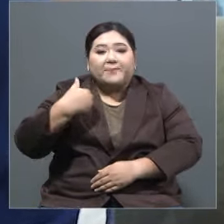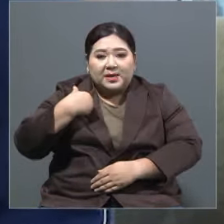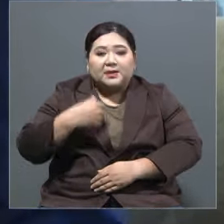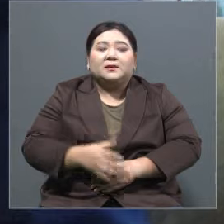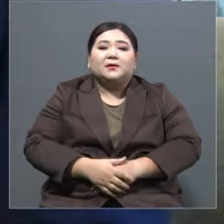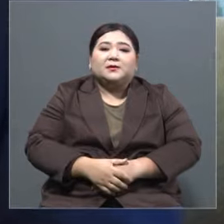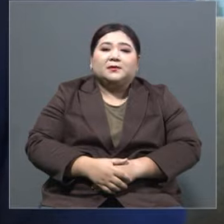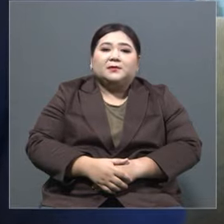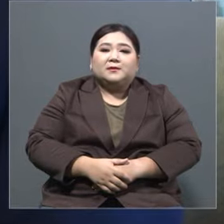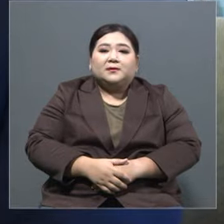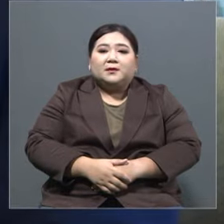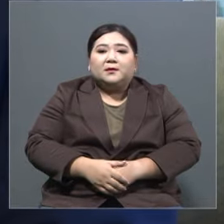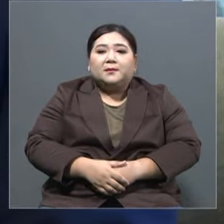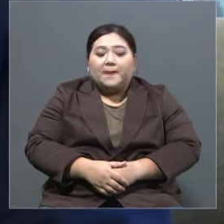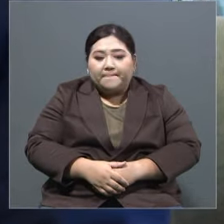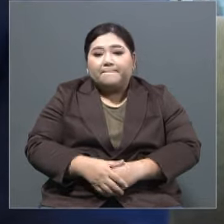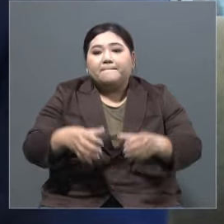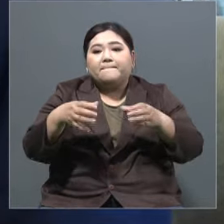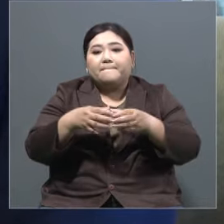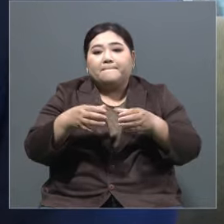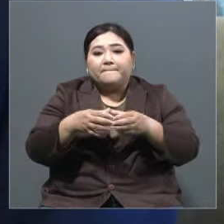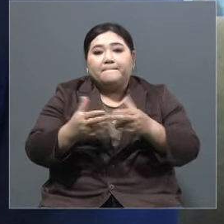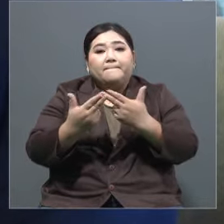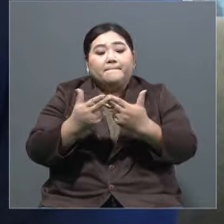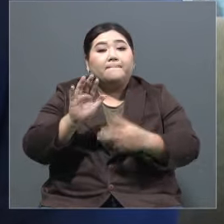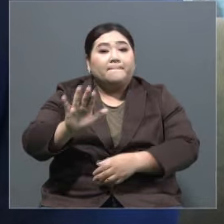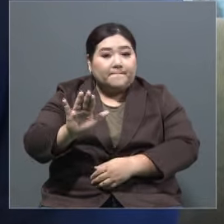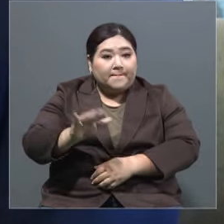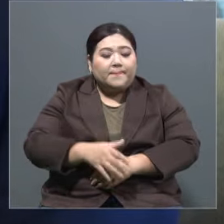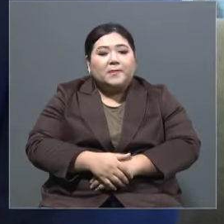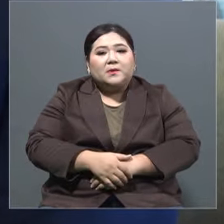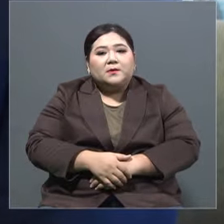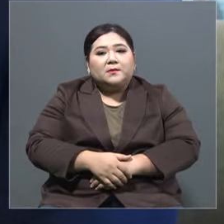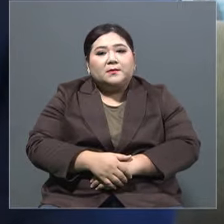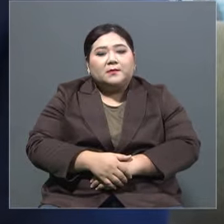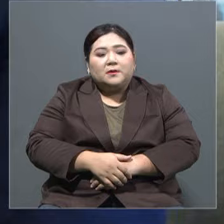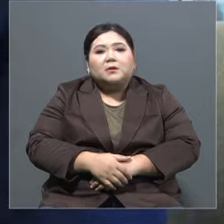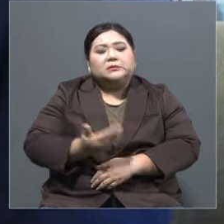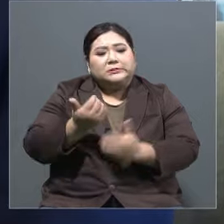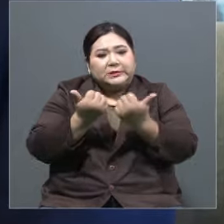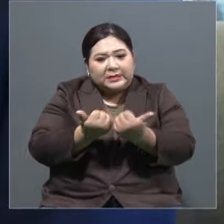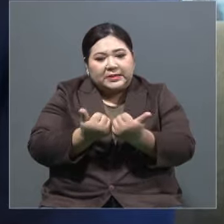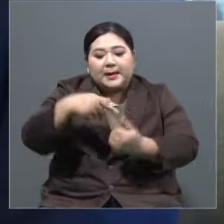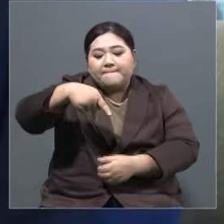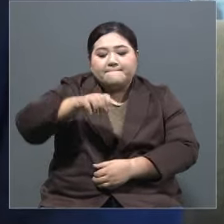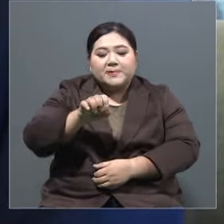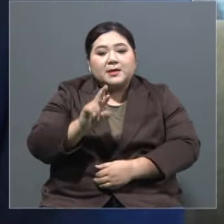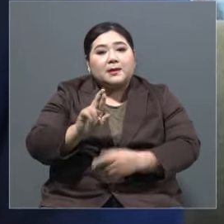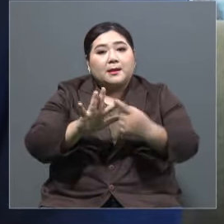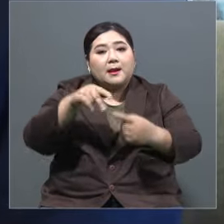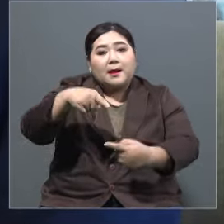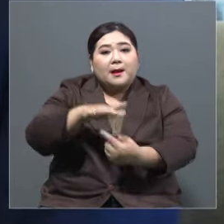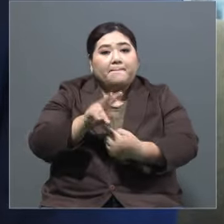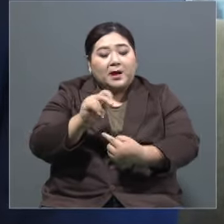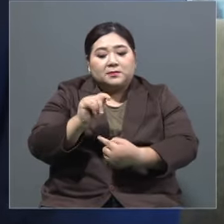าตินายกรัฐมนตรีก็บอกนะคะว่าจะเก็บไว้ให้พรรครวมไทยสร้างชาติแต่ถึงวันนี้นายพีรพันธ์สารีรัฐวิภาครองนายกรัฐ